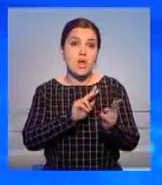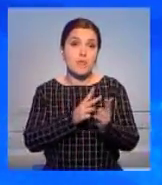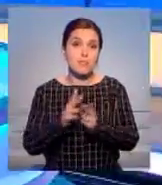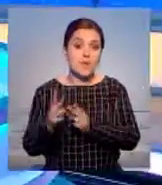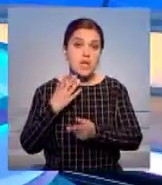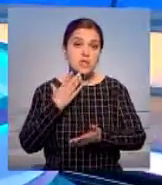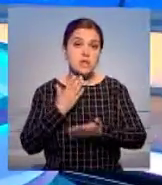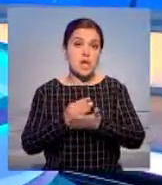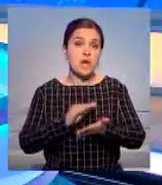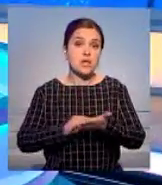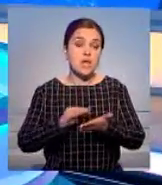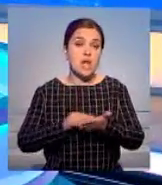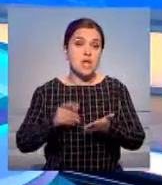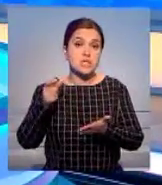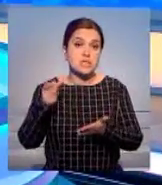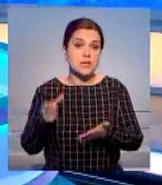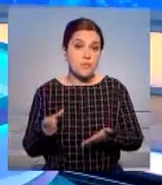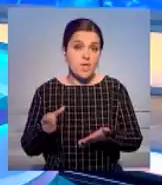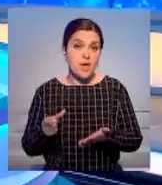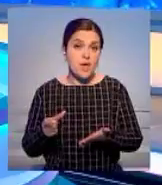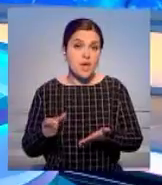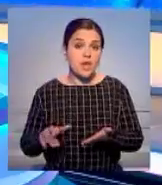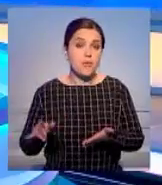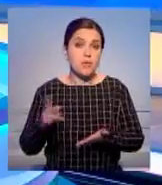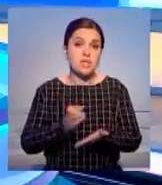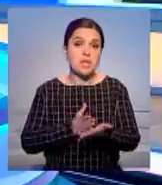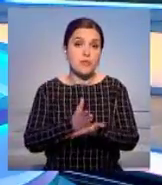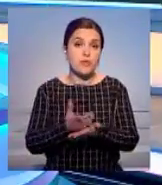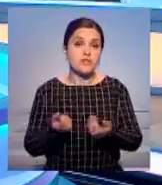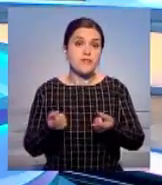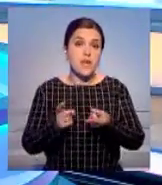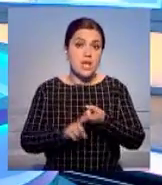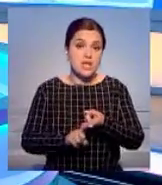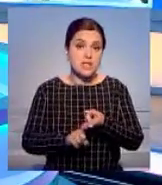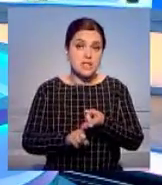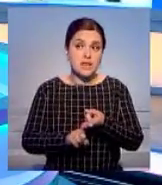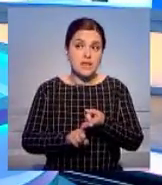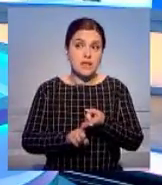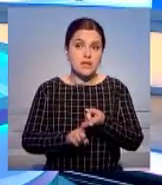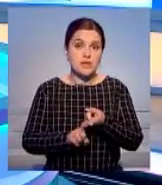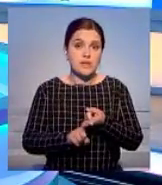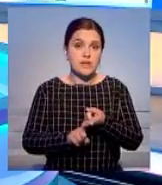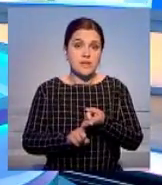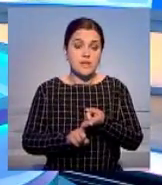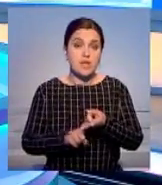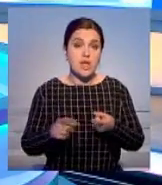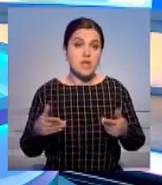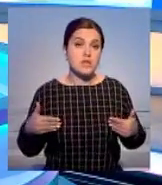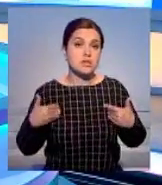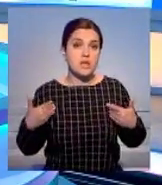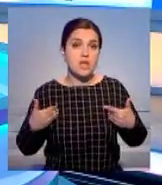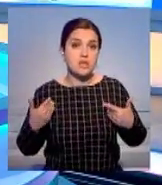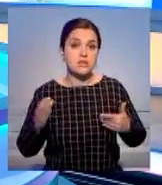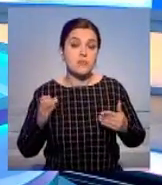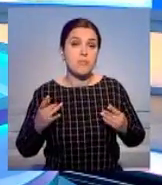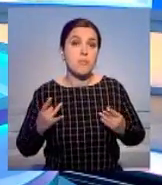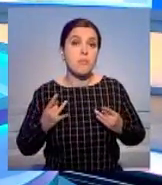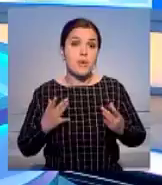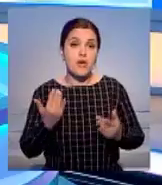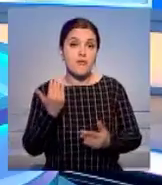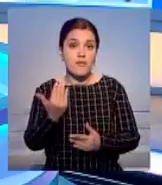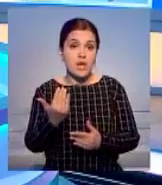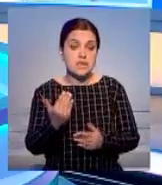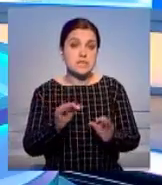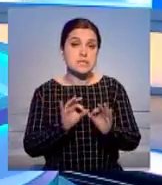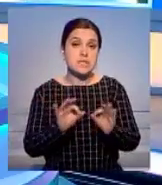бал. Наш корреспондент в регионе Руслан Шакабаев на прямой связи со студией. Руслан, я вас приветствую. С праздником